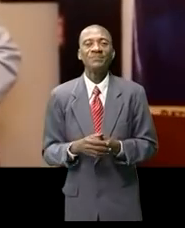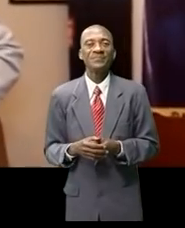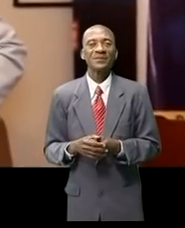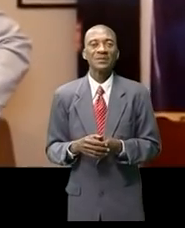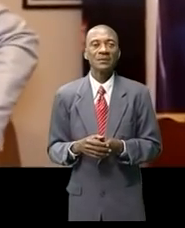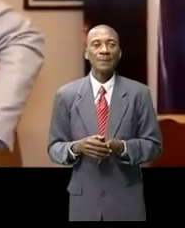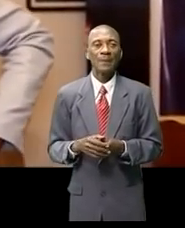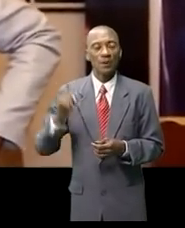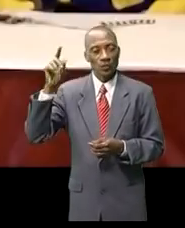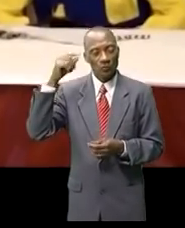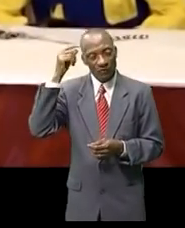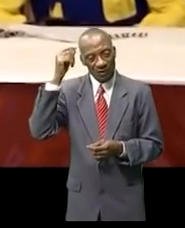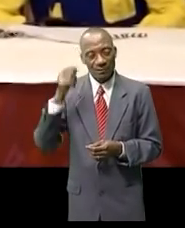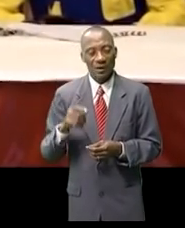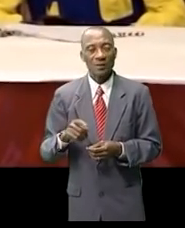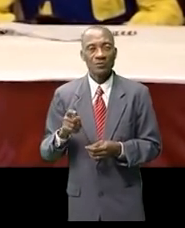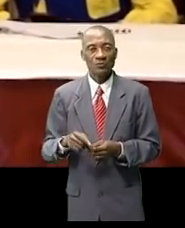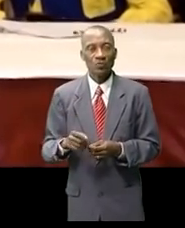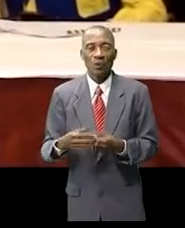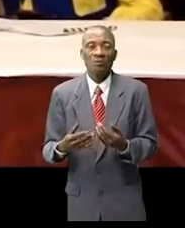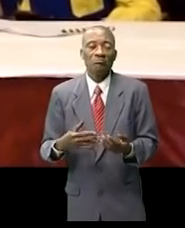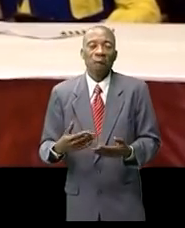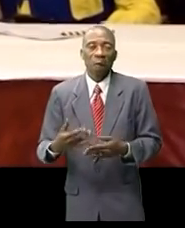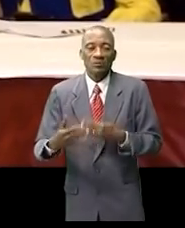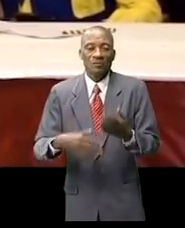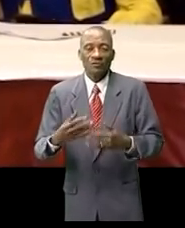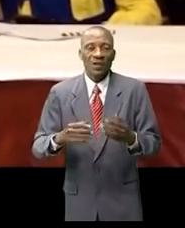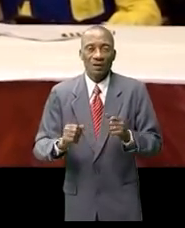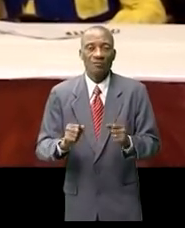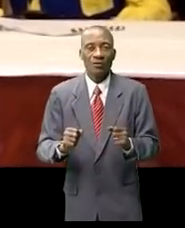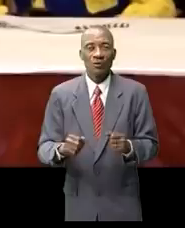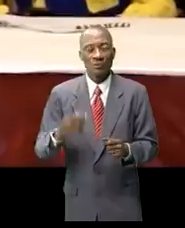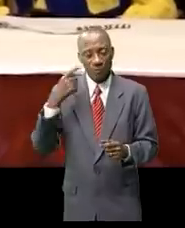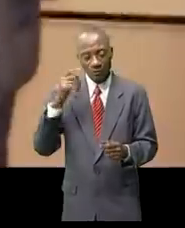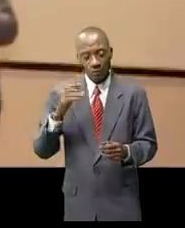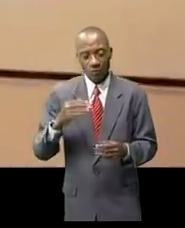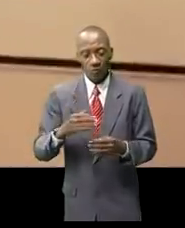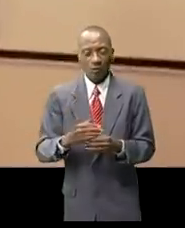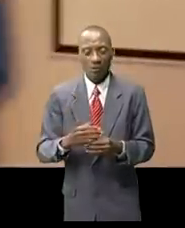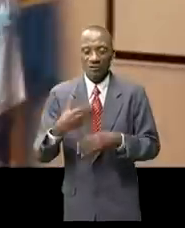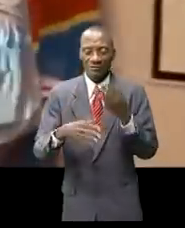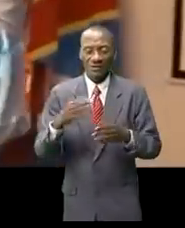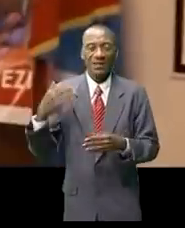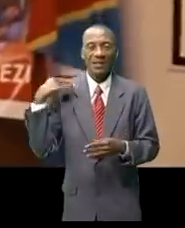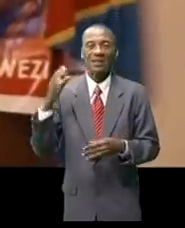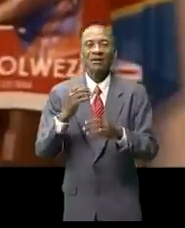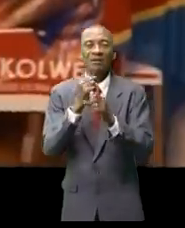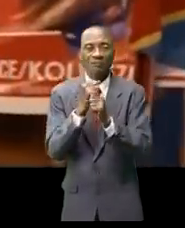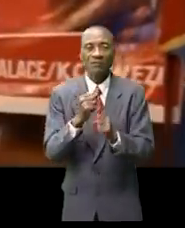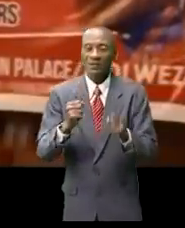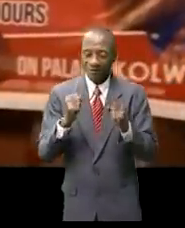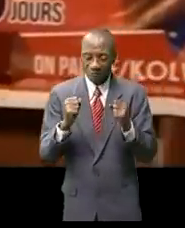autres, la capacité de mobiliser les recettes afin de construire un État fort et prospère tel que le veut le gouvernement